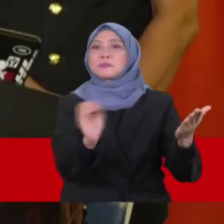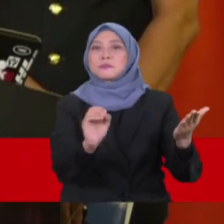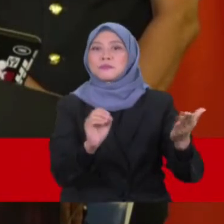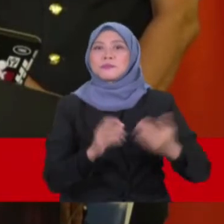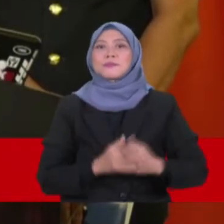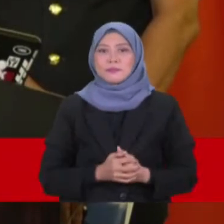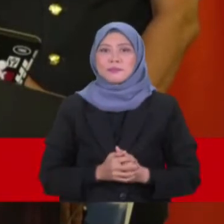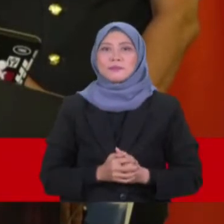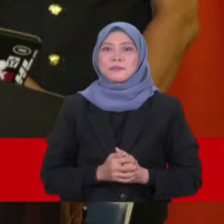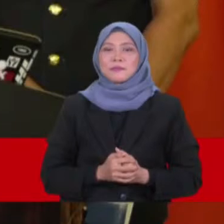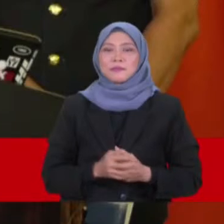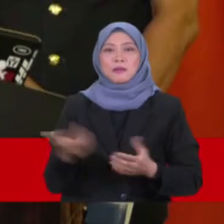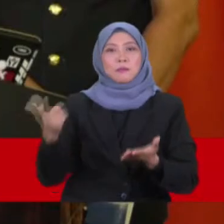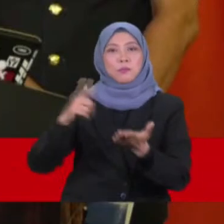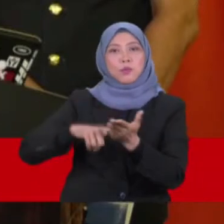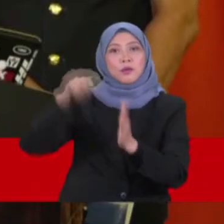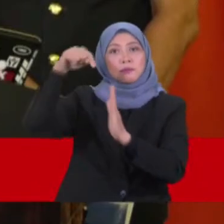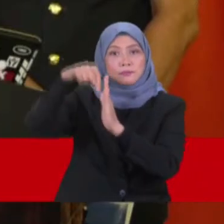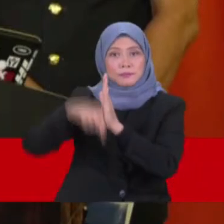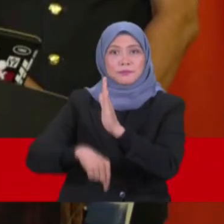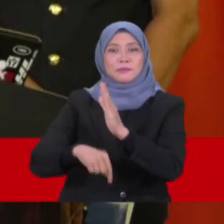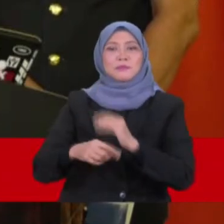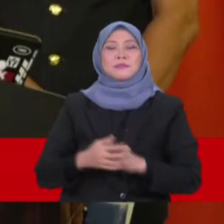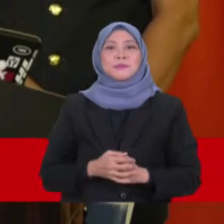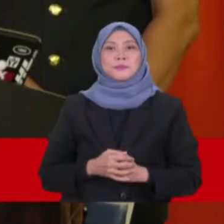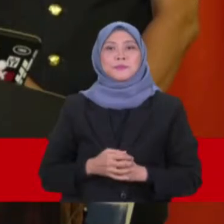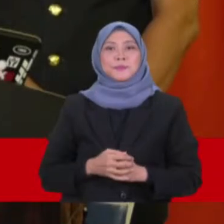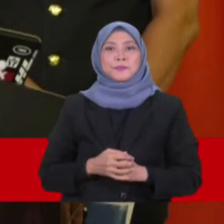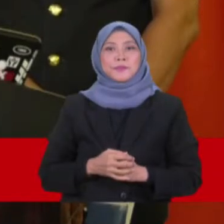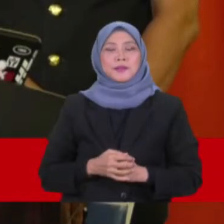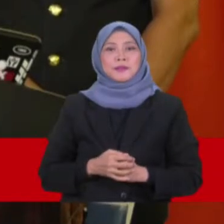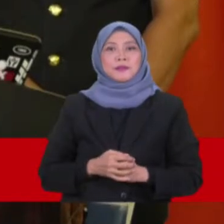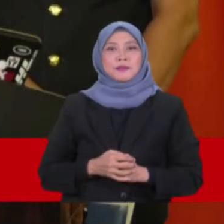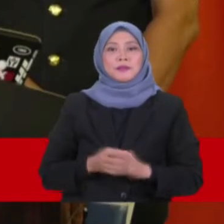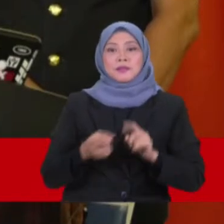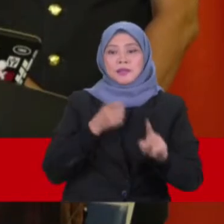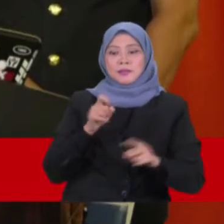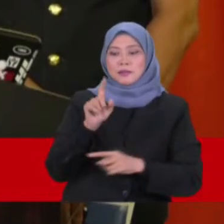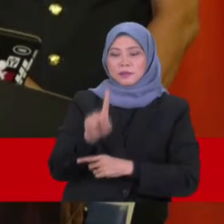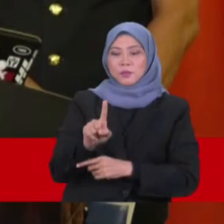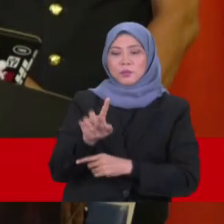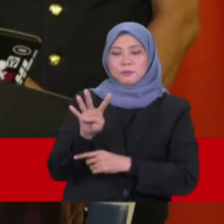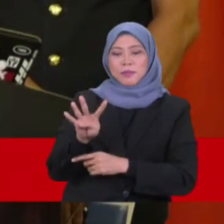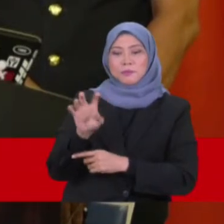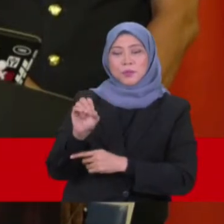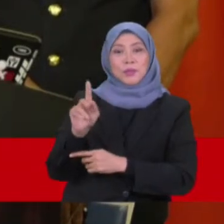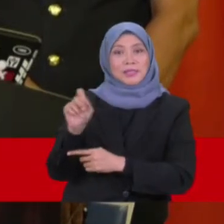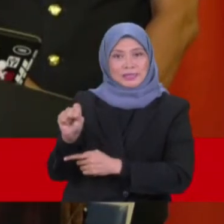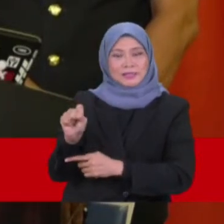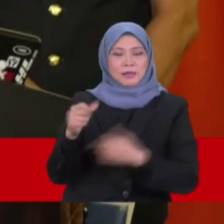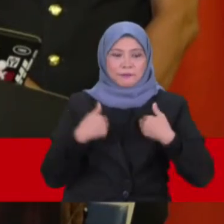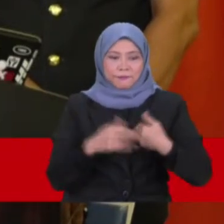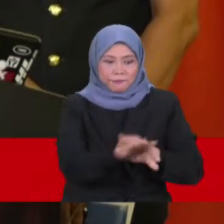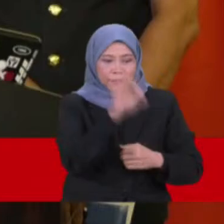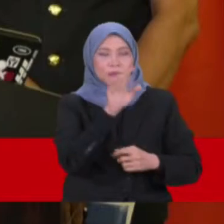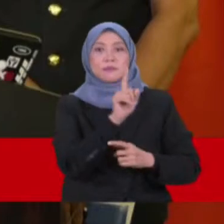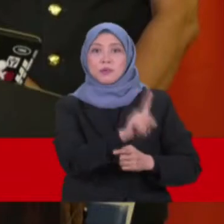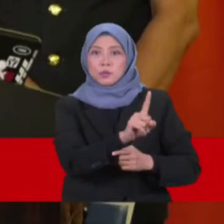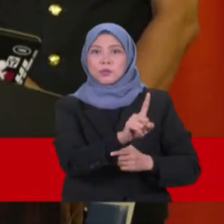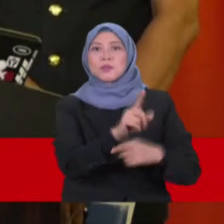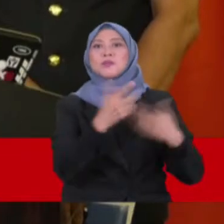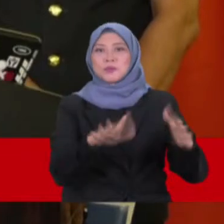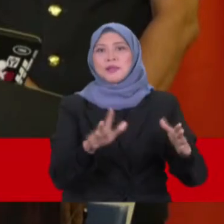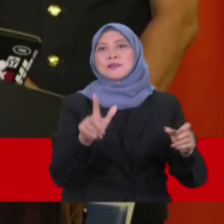Untuk perincian lanjut, satu daripada 140 kes yang direkodkan sudah